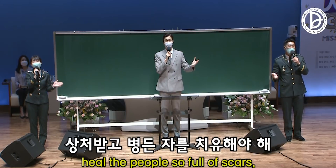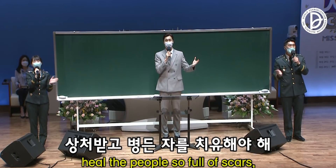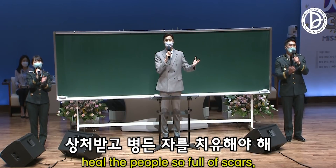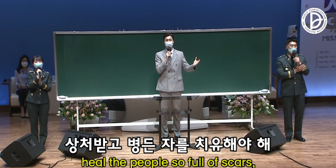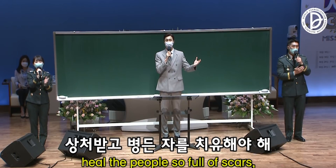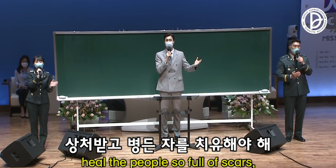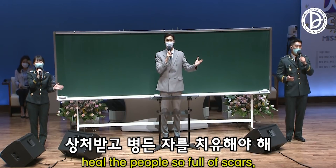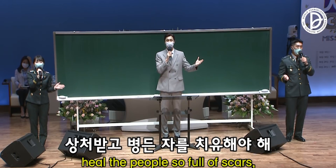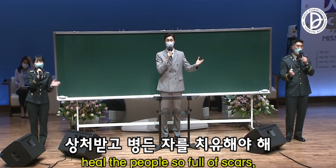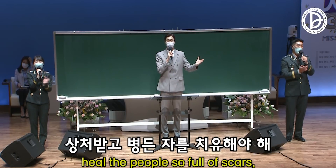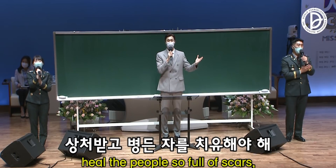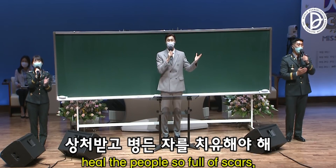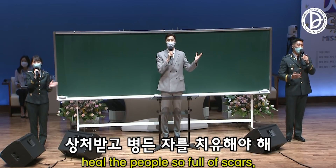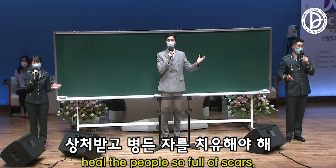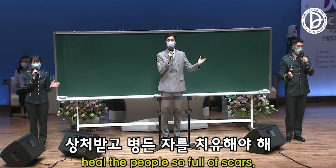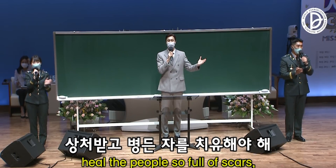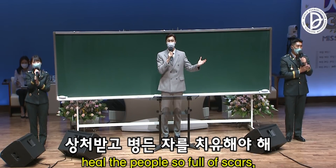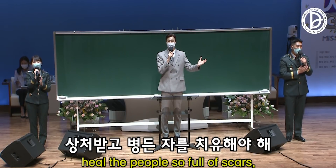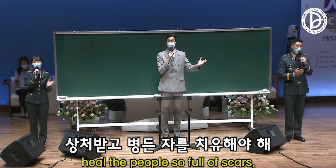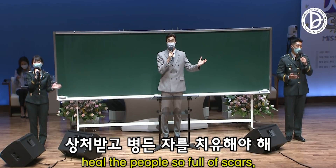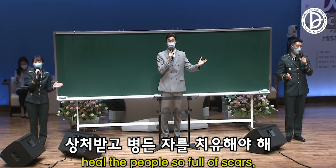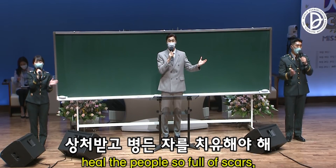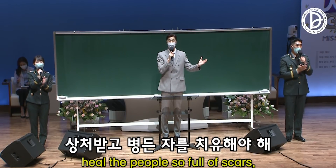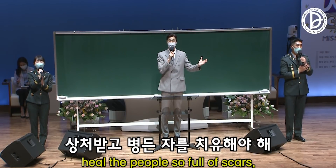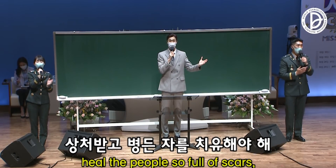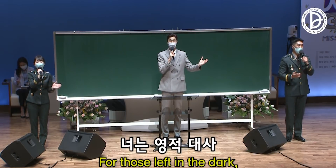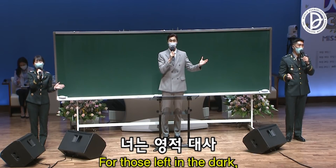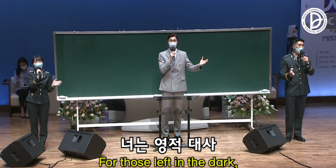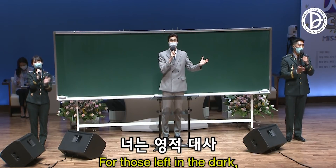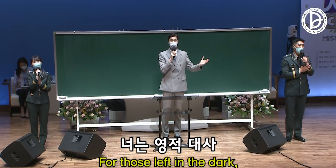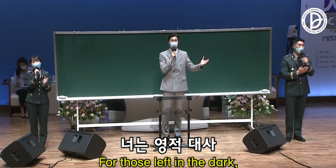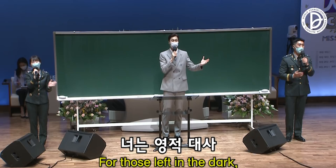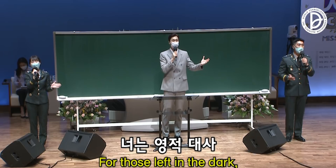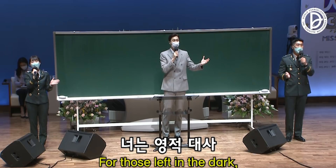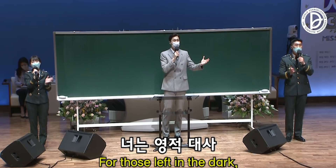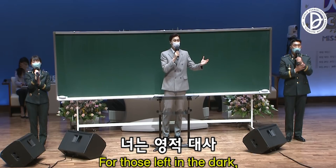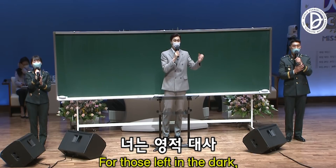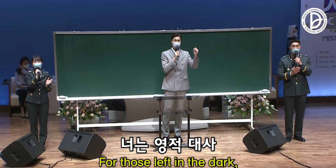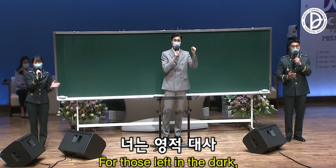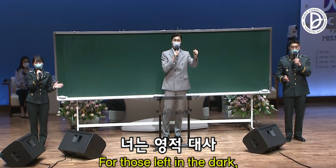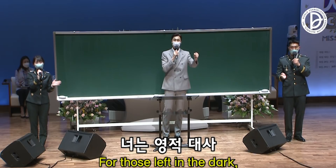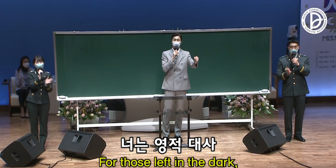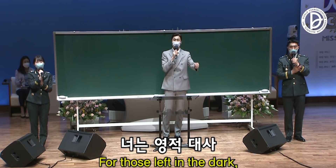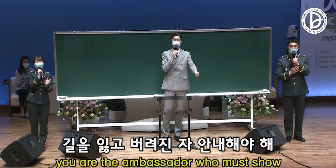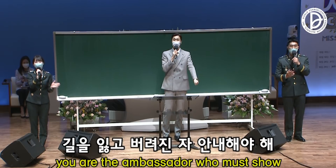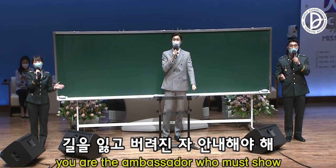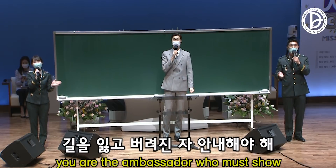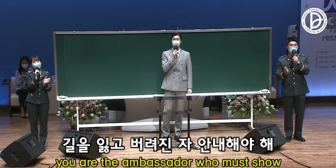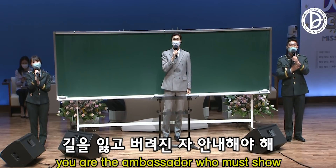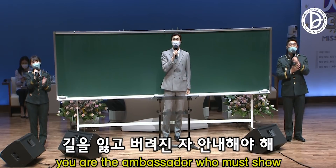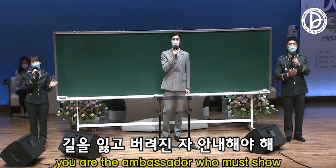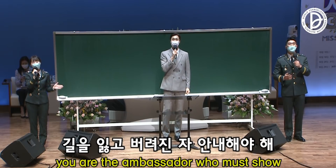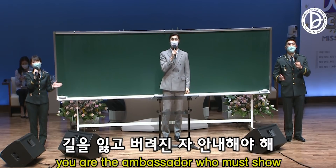치유자 상처받고 병든 자를 치유해야 해 너는 역적대사